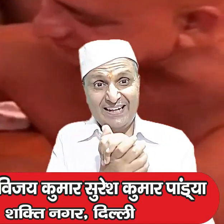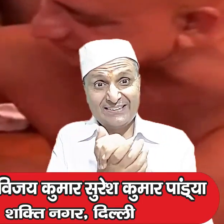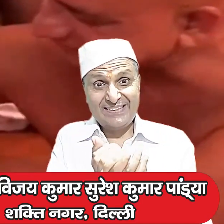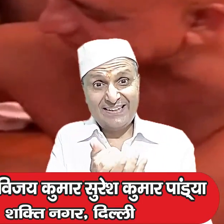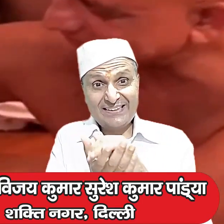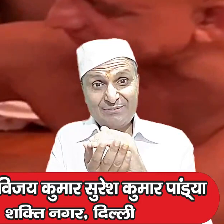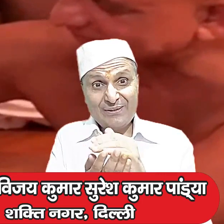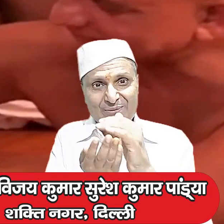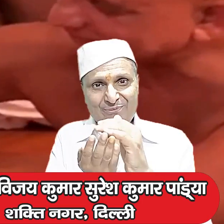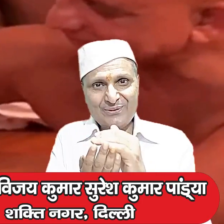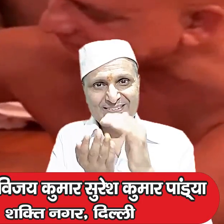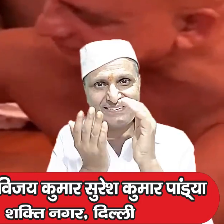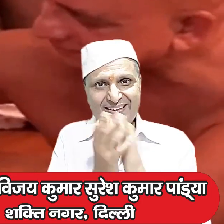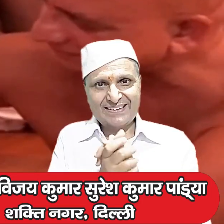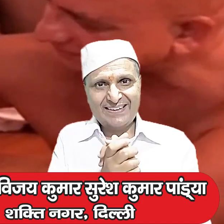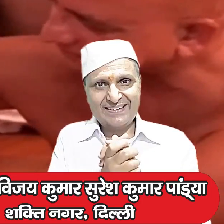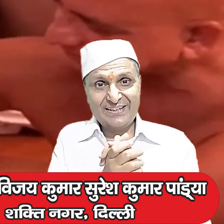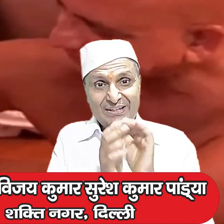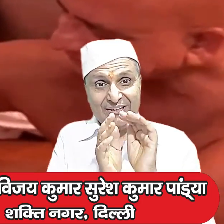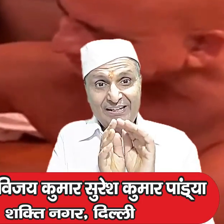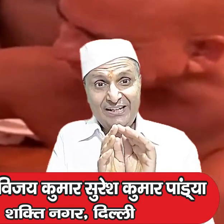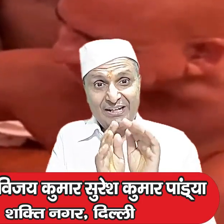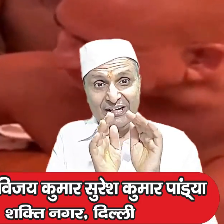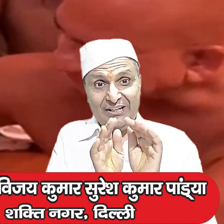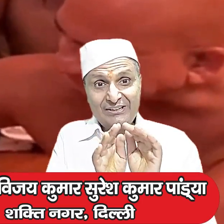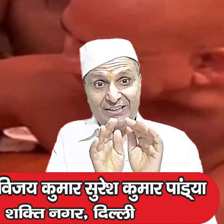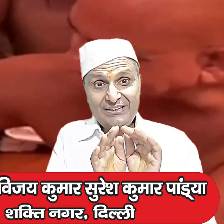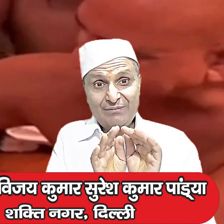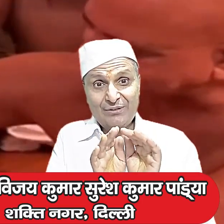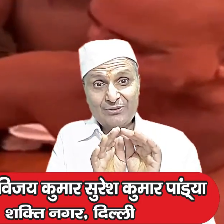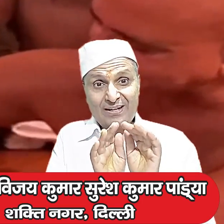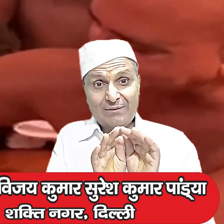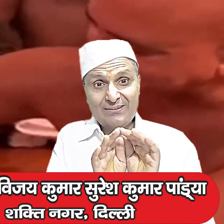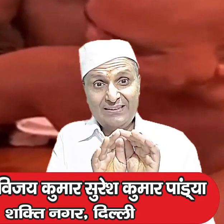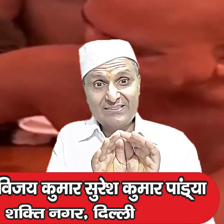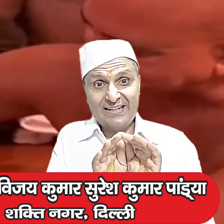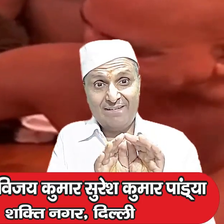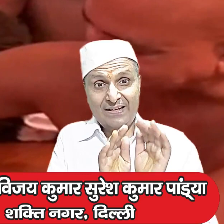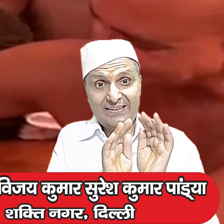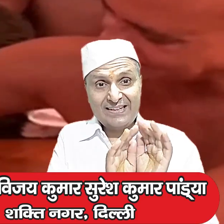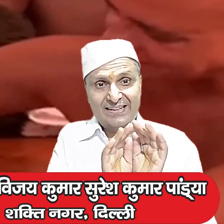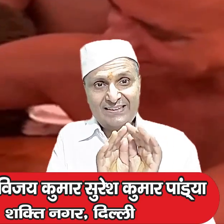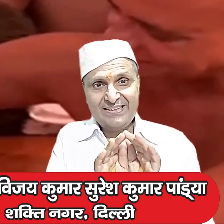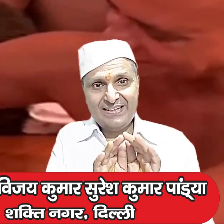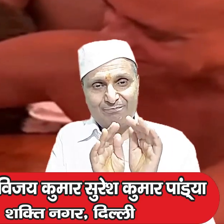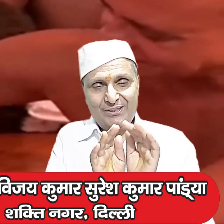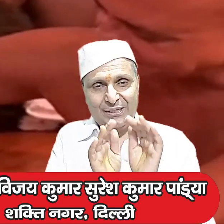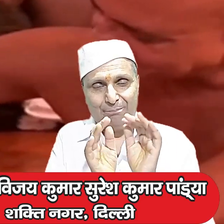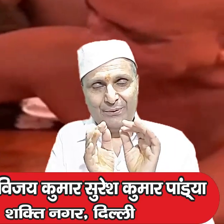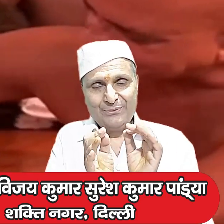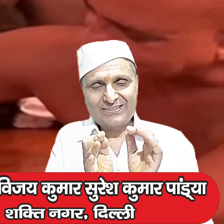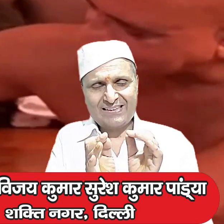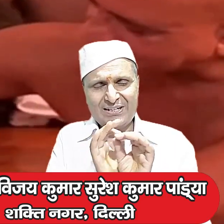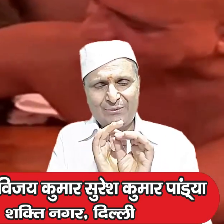जी सिंह निश्चित वर और मौन साधना करते करते। यही नहीं, इन तीन दिवसों का जो कार्यक्रम और तीन दिवसीय का इसका निर्देशन किया